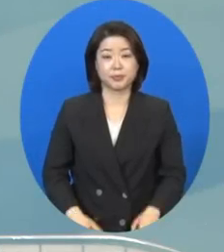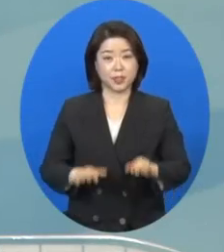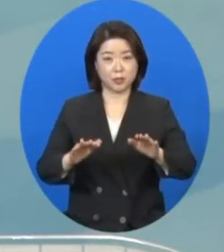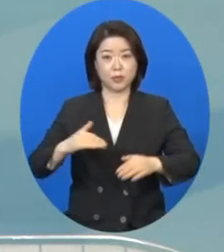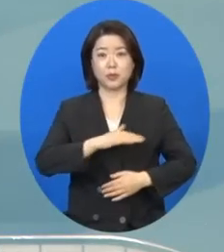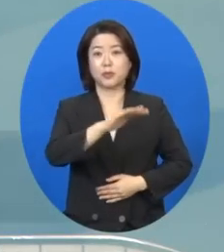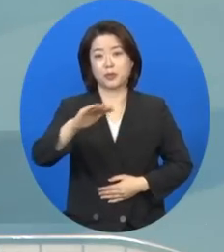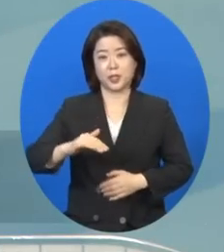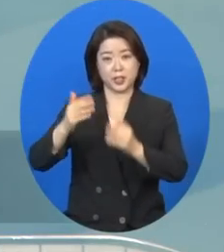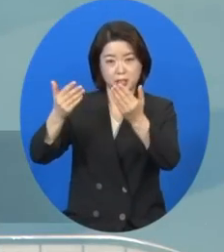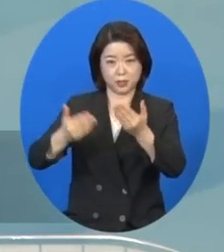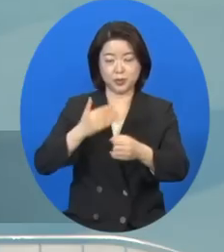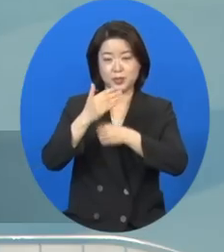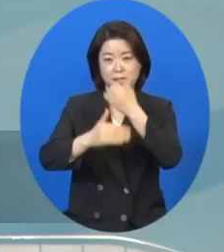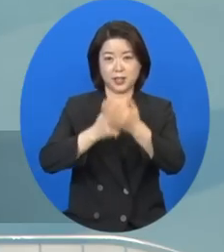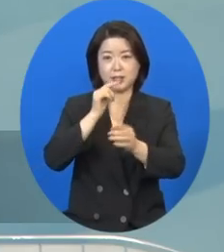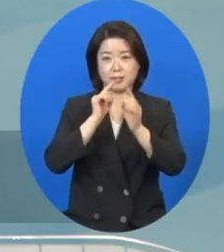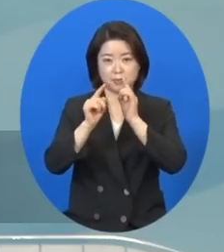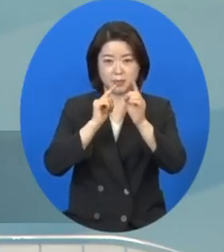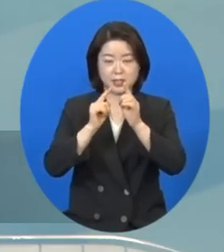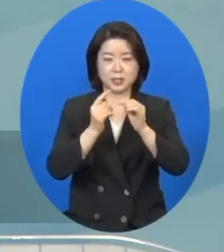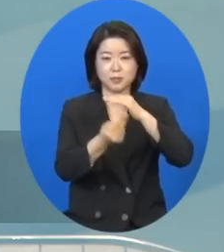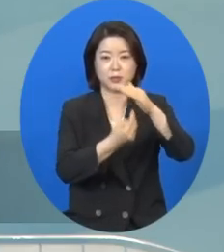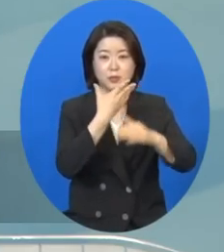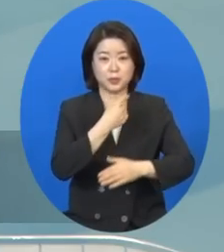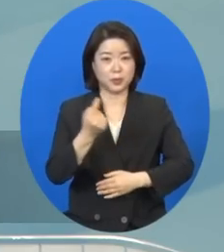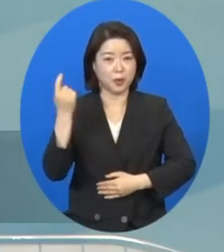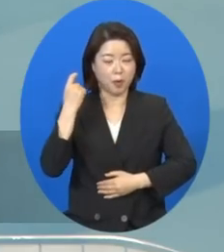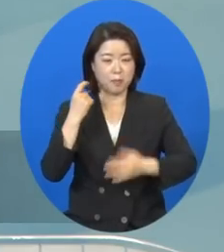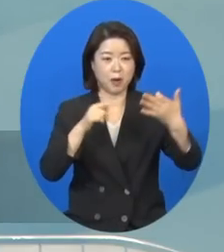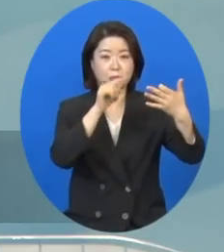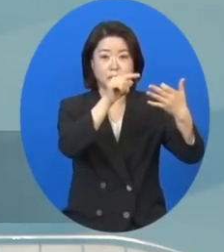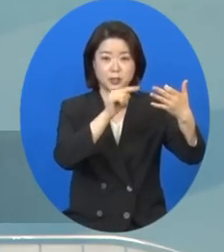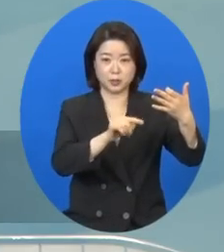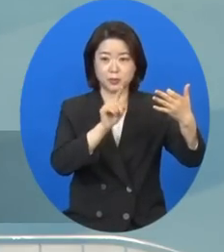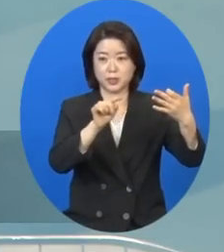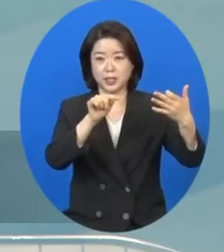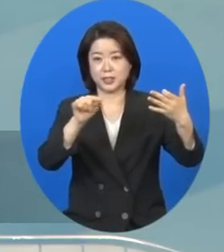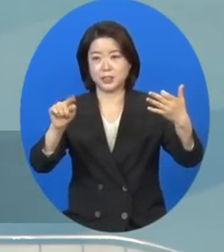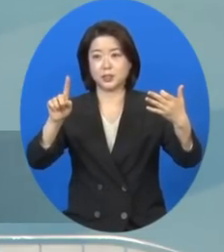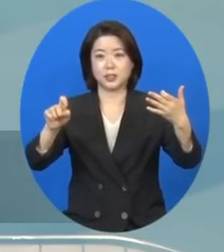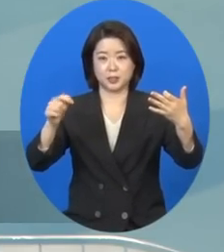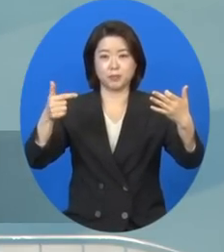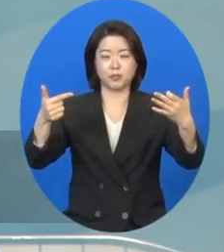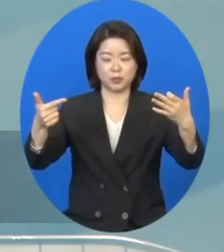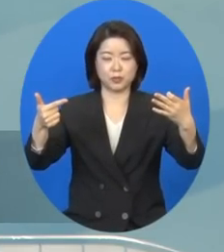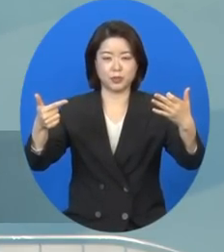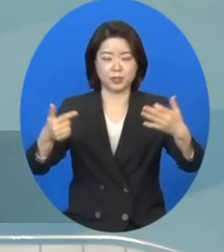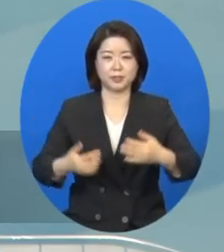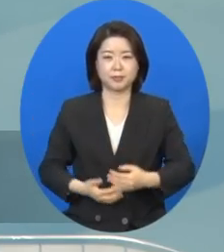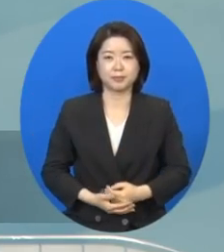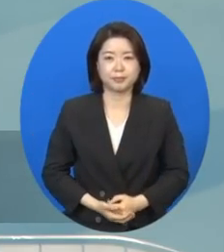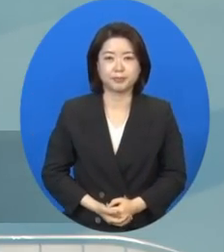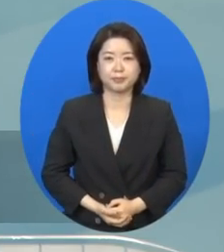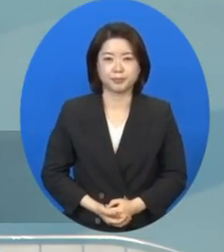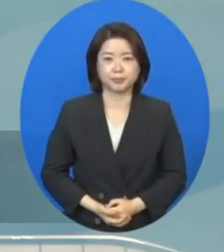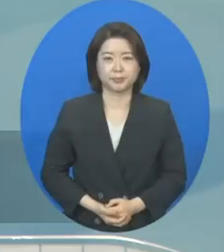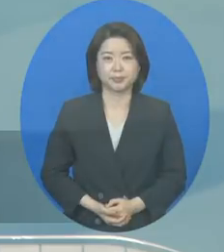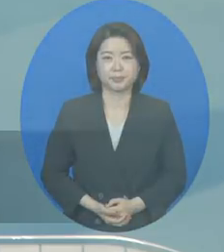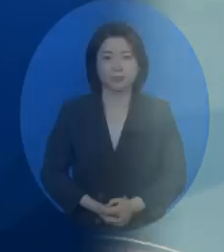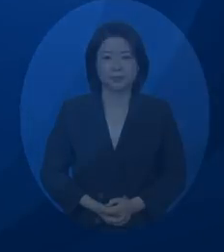오늘 우리에게 주시는 하나님 말씀은 요한복음 19장 1절에서 16절 말씀입니다